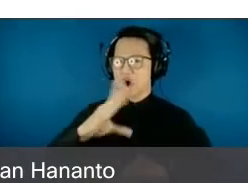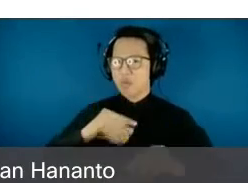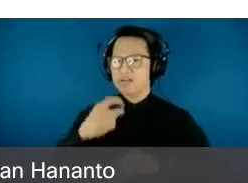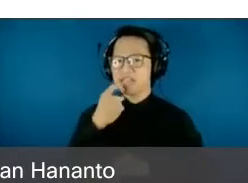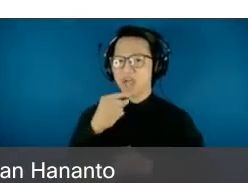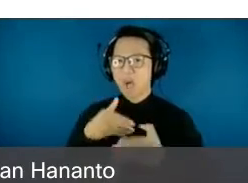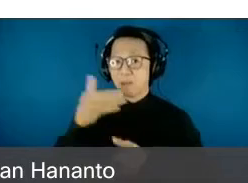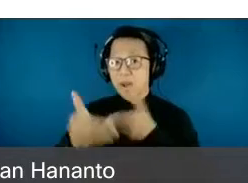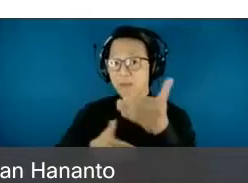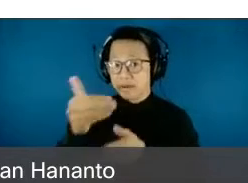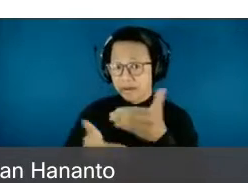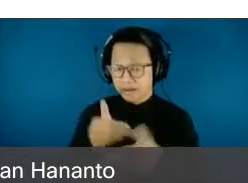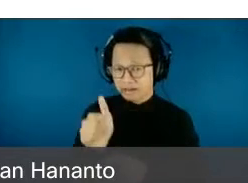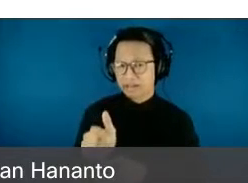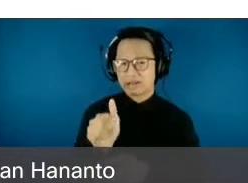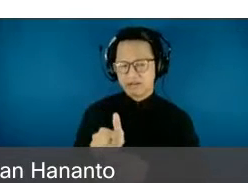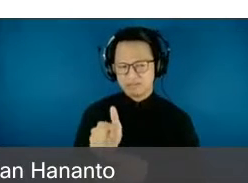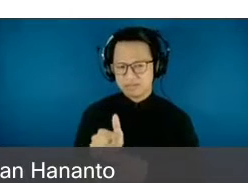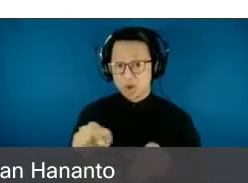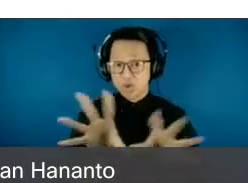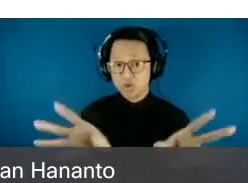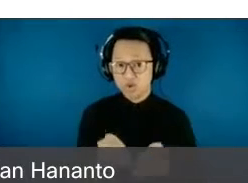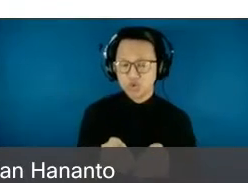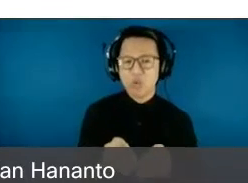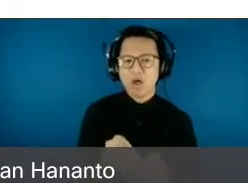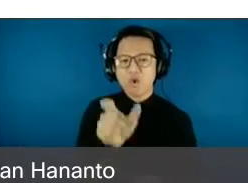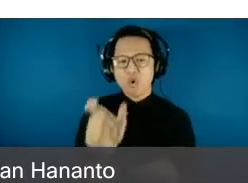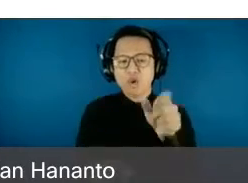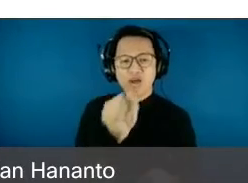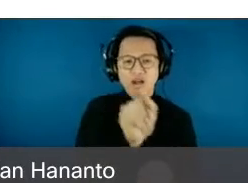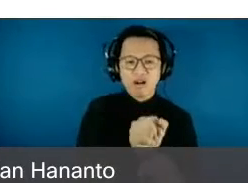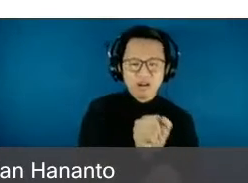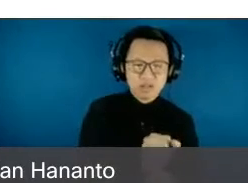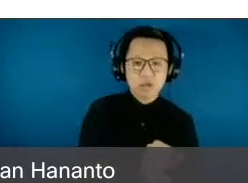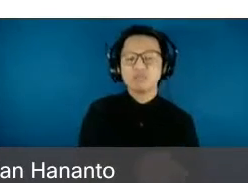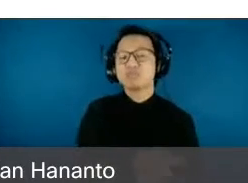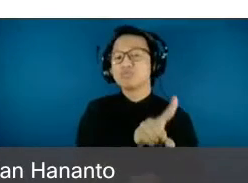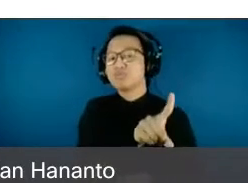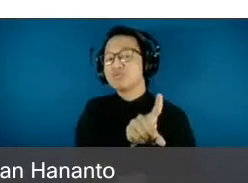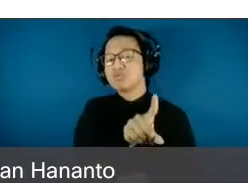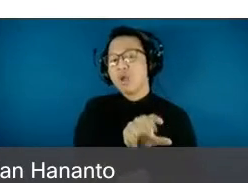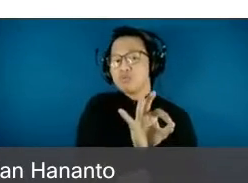pabrik itu angka karyawannya sekitar 2.000 sampai 10.000.